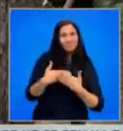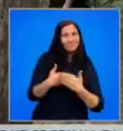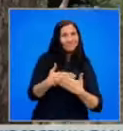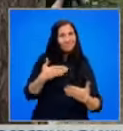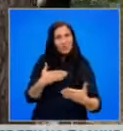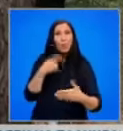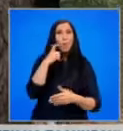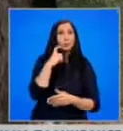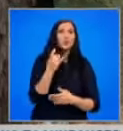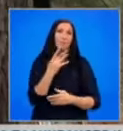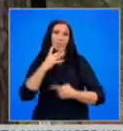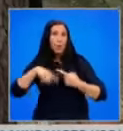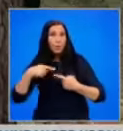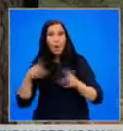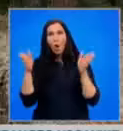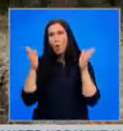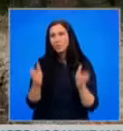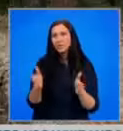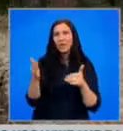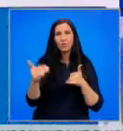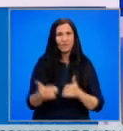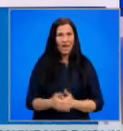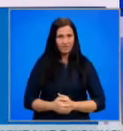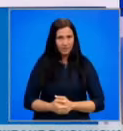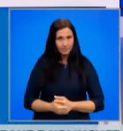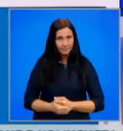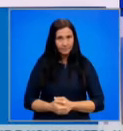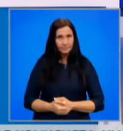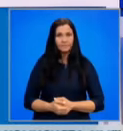процес по идентифицирането им.